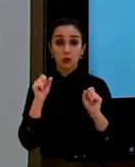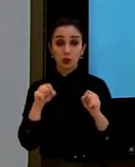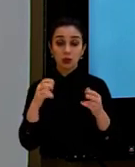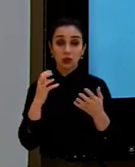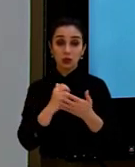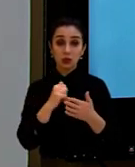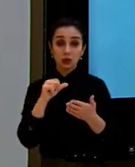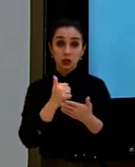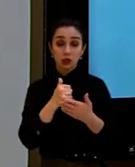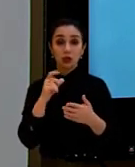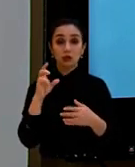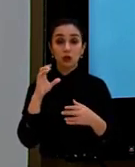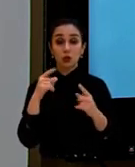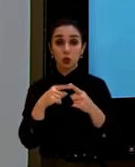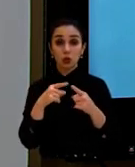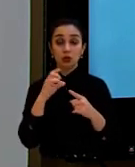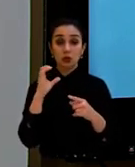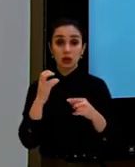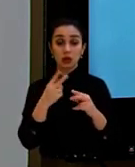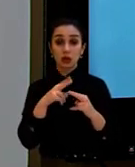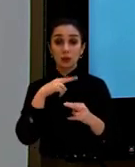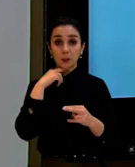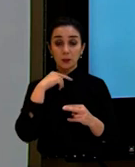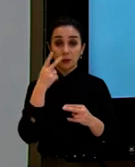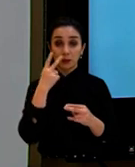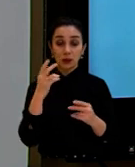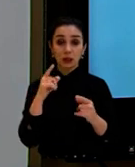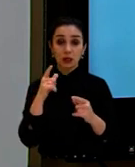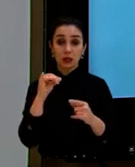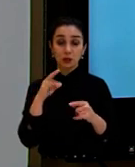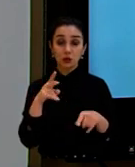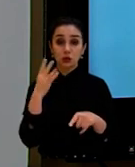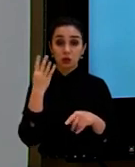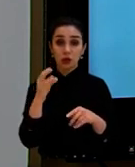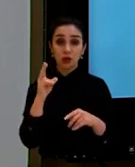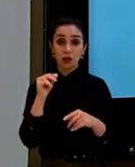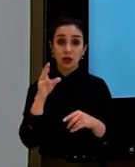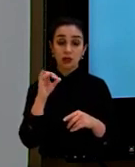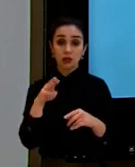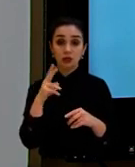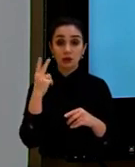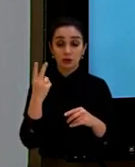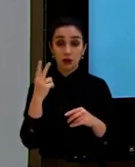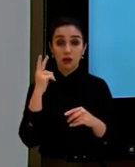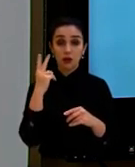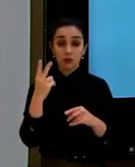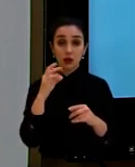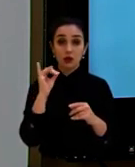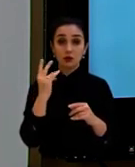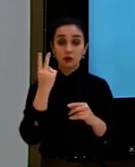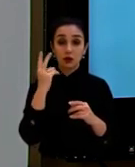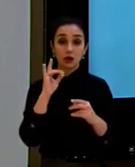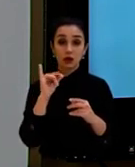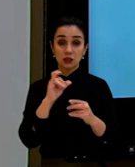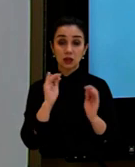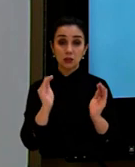найти сначала угол С. Обратите внимание, гипотенуза 4, а катет 2. То есть 2 в 2 раза